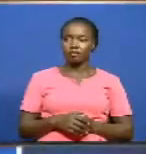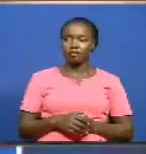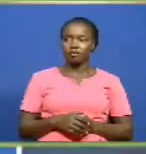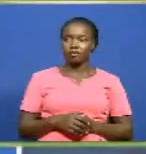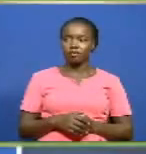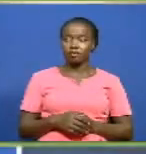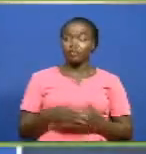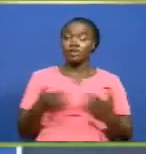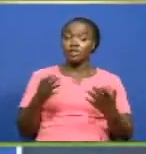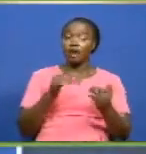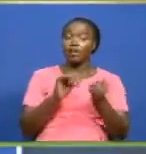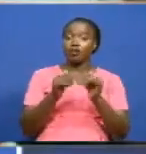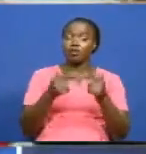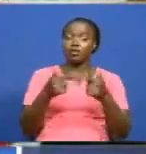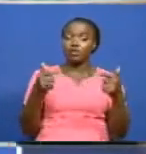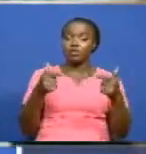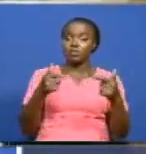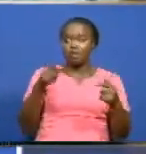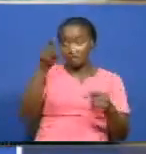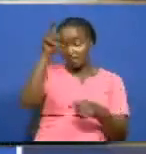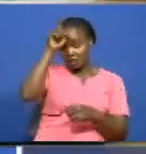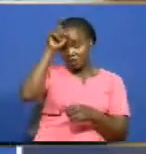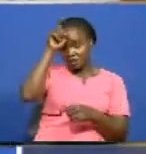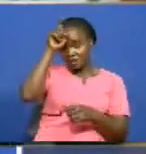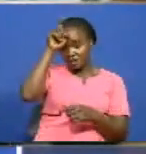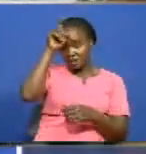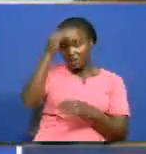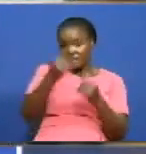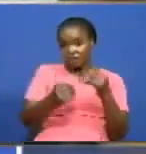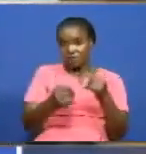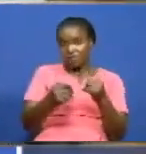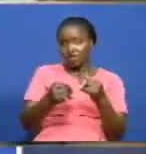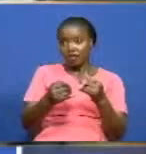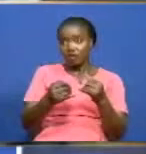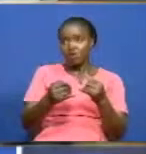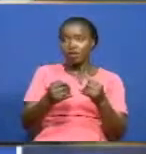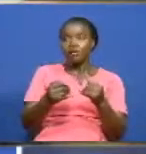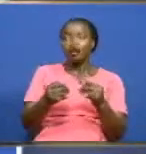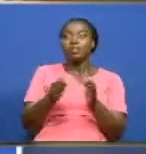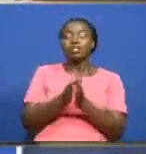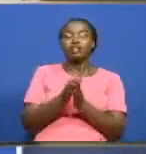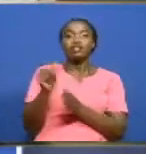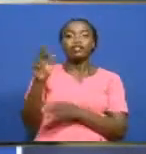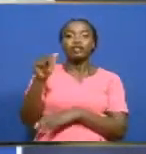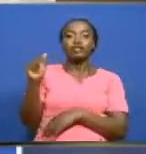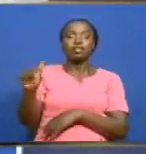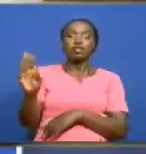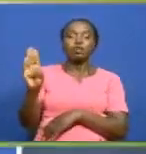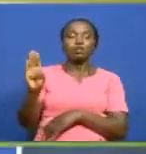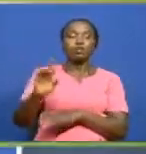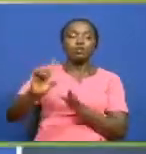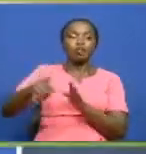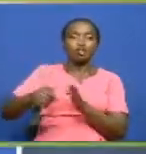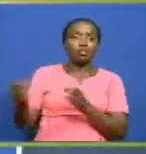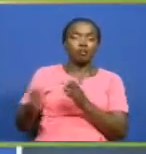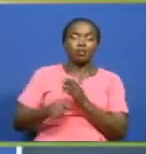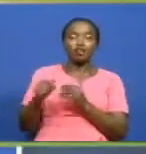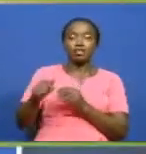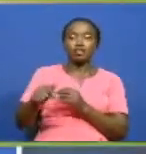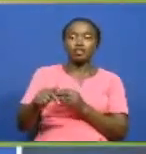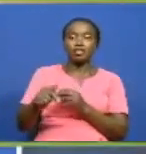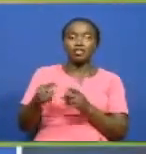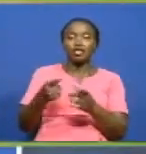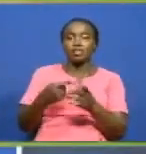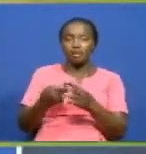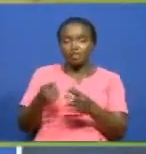Zamalek itachuana mahasimu wao nchini Misri Al Ahli kwenye fainali uwanjani Bosch El Arab baadaye mwezi huu. Aidha, Zamalek itashiriki